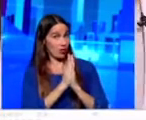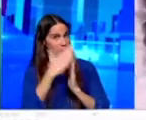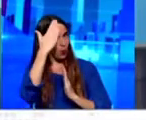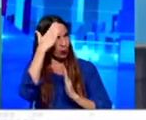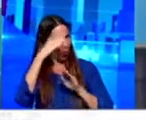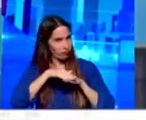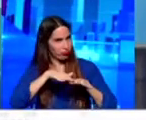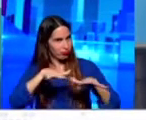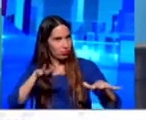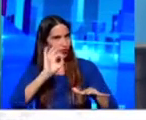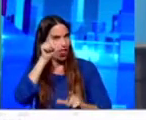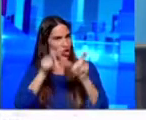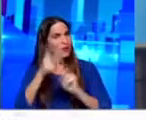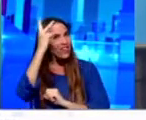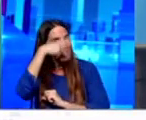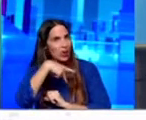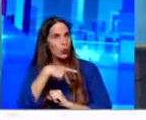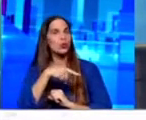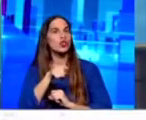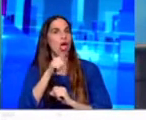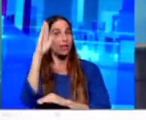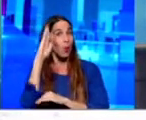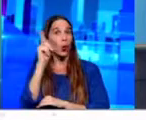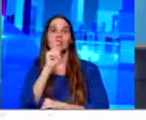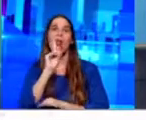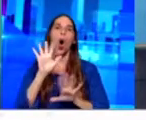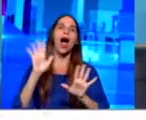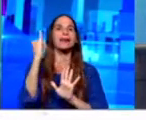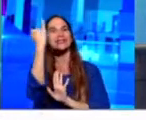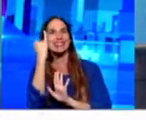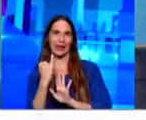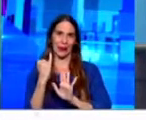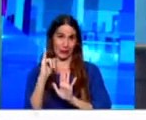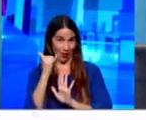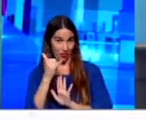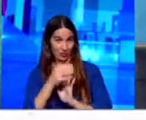המודעות לעניין, כדי שאנשים יבינו שהתמרור הזה הוא לא רק איור על שלט.